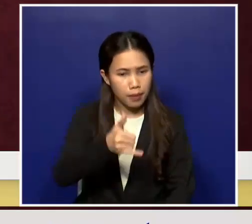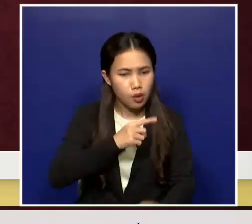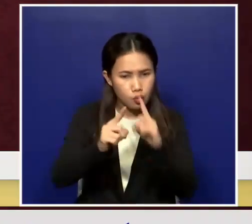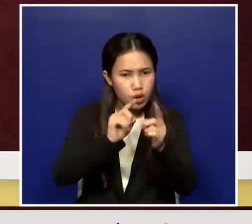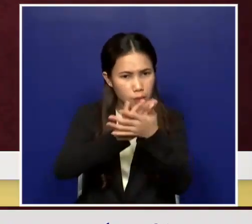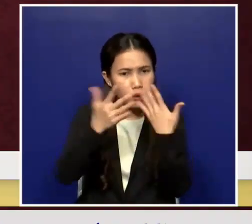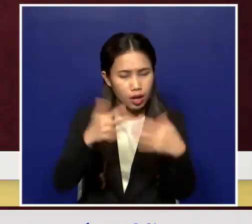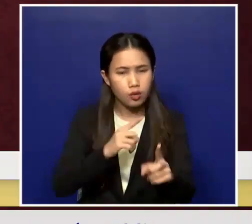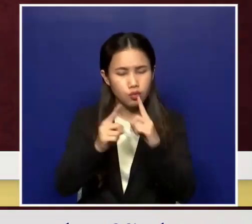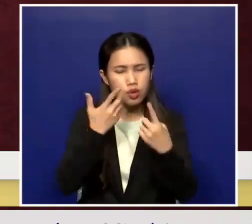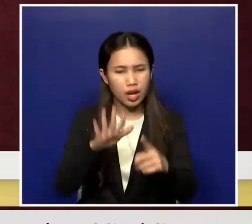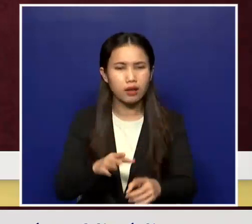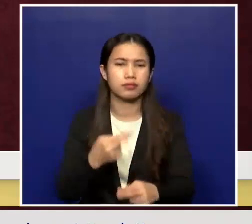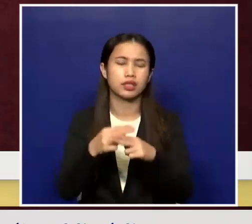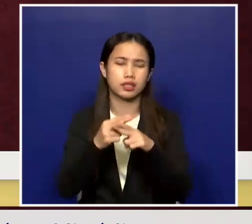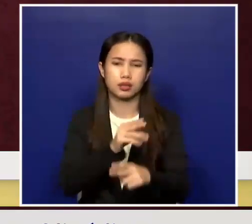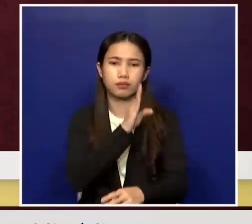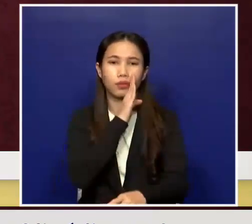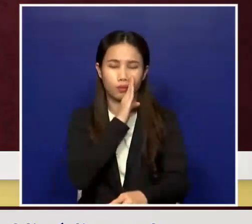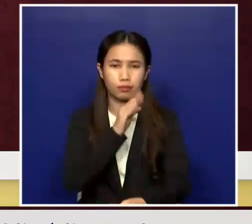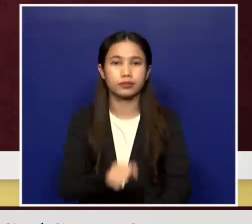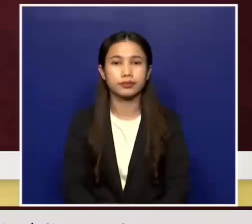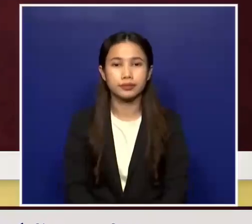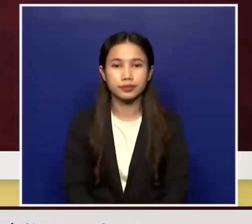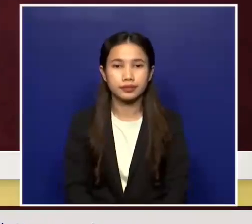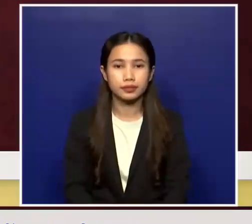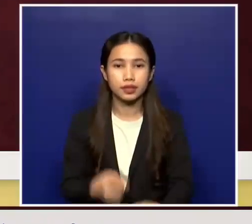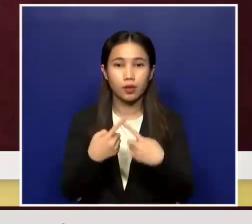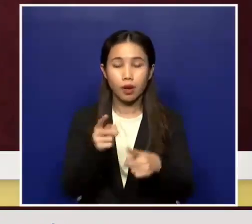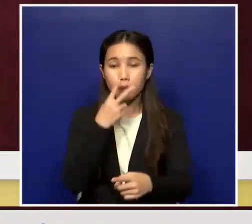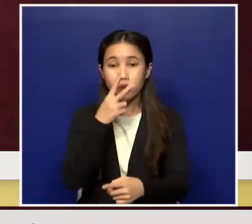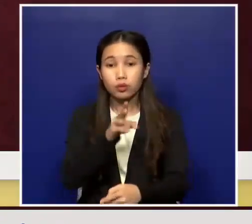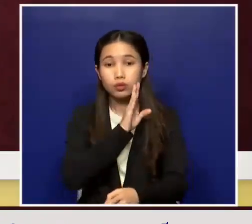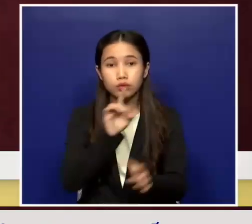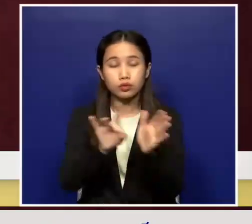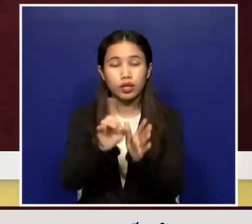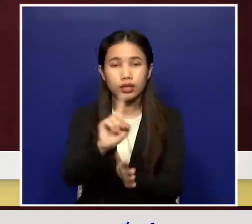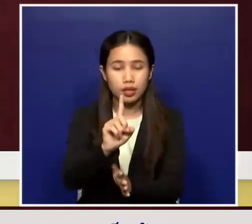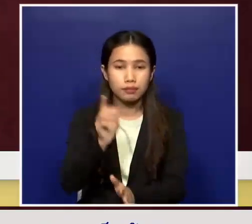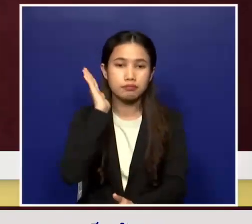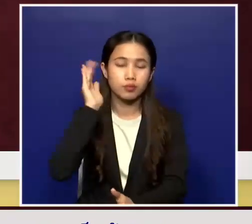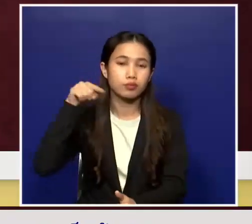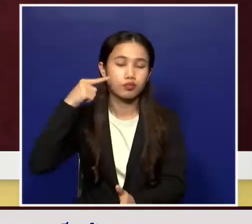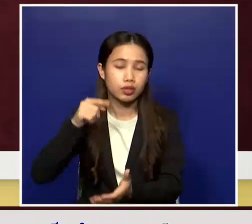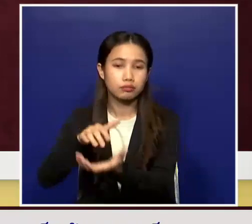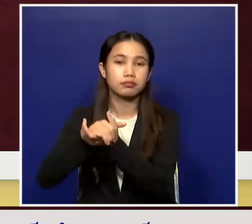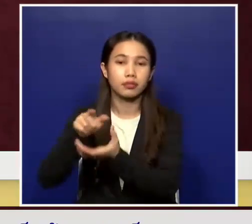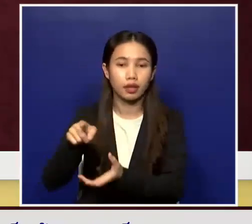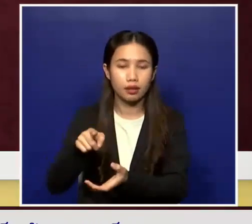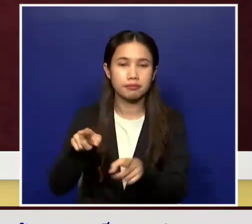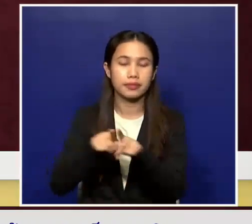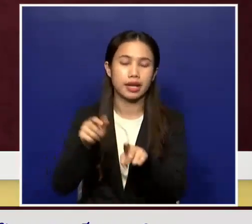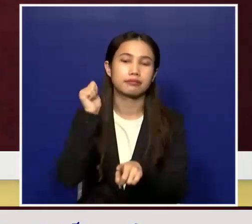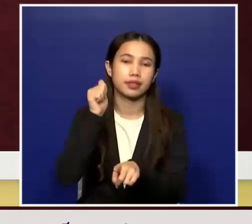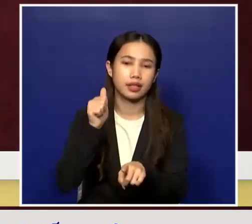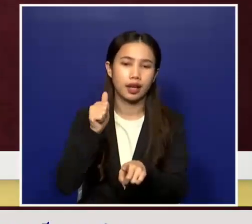เลยยืนยันเลยว่ามันแอบอ้างยิ่งกว่านั้นนะครับพอไปหัวคู่เทียบก็สุดท้ายผัวเมียผัวเมียเมื่อสักครู่นี่ไงไม่มี